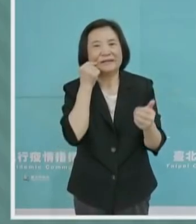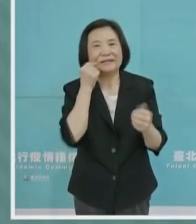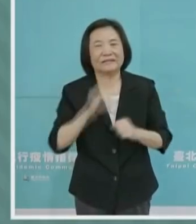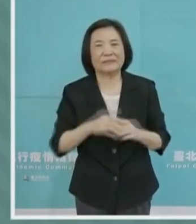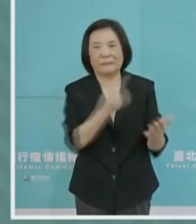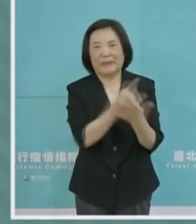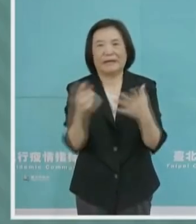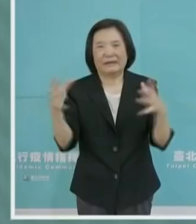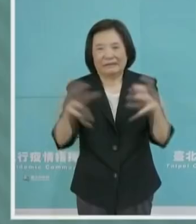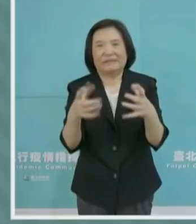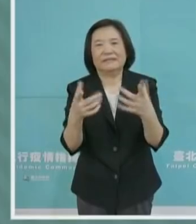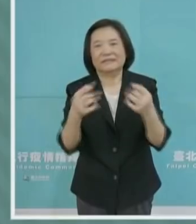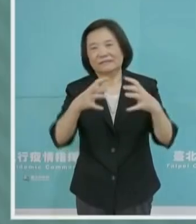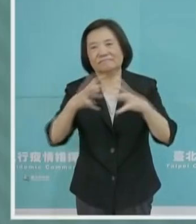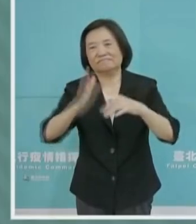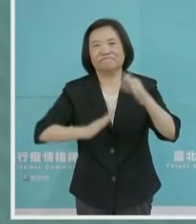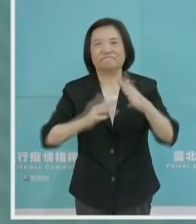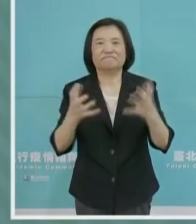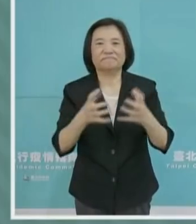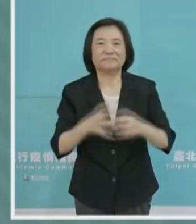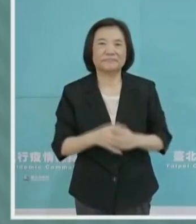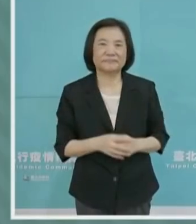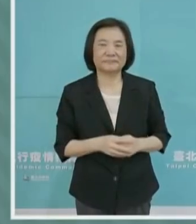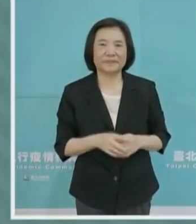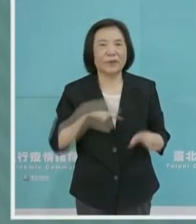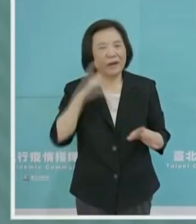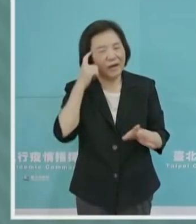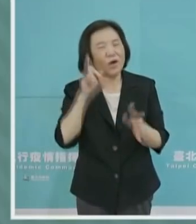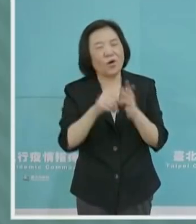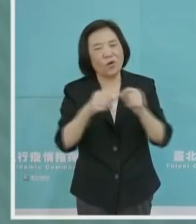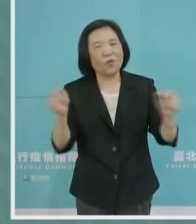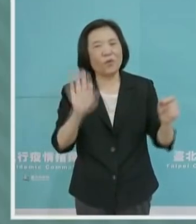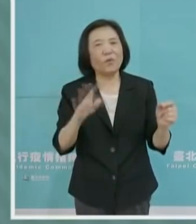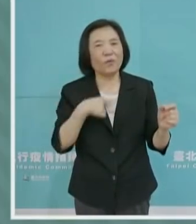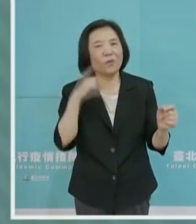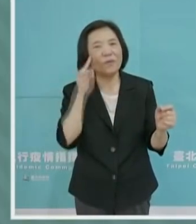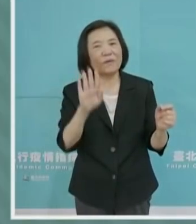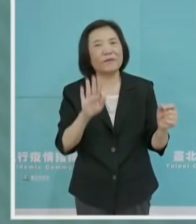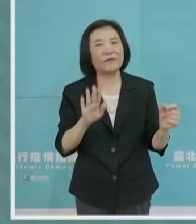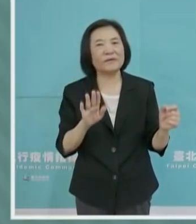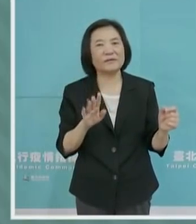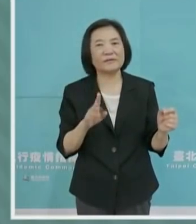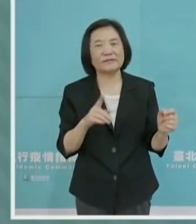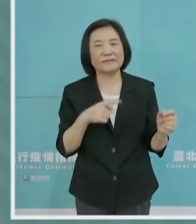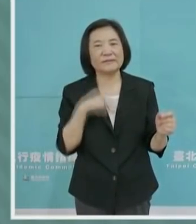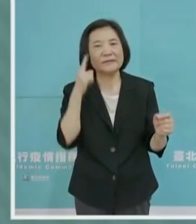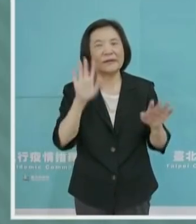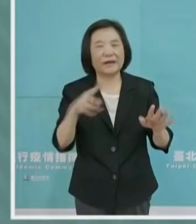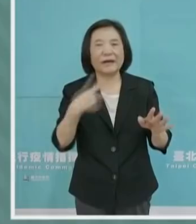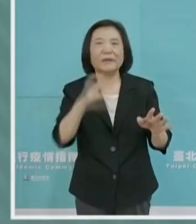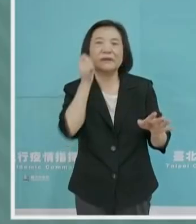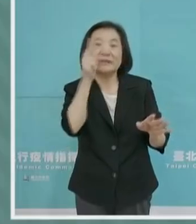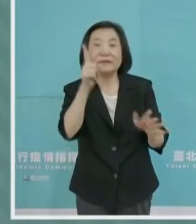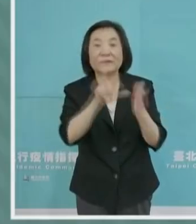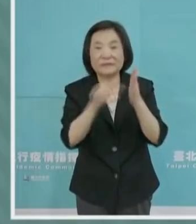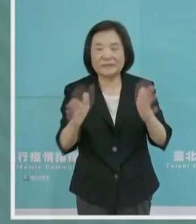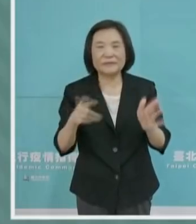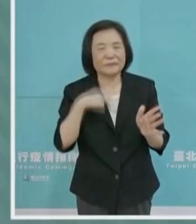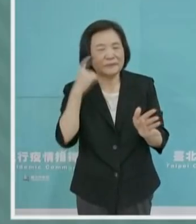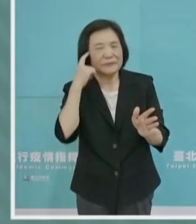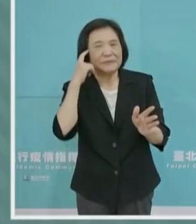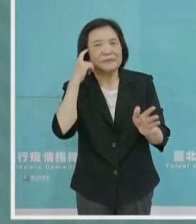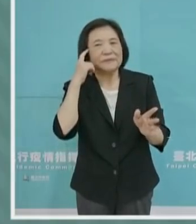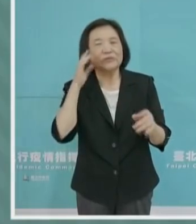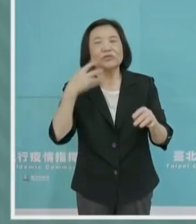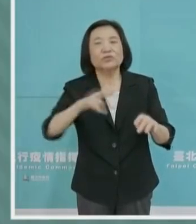以这个问题我也想了很久，我是这样的哦，我想是，反正还有一个月的时间嘛，